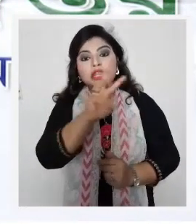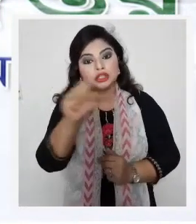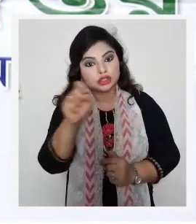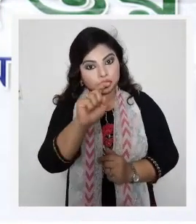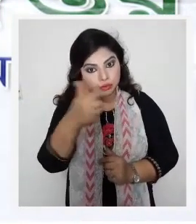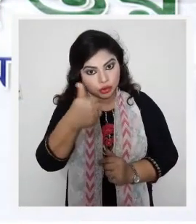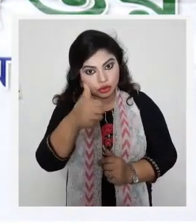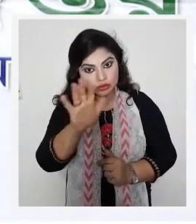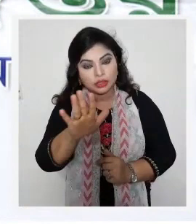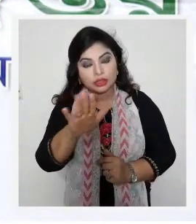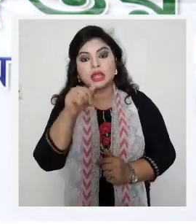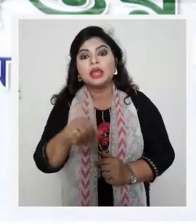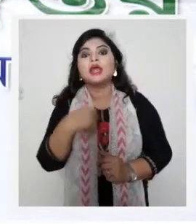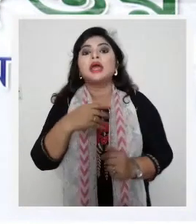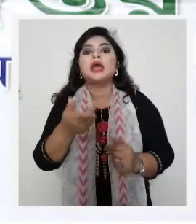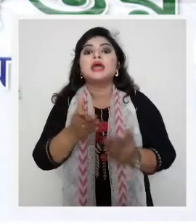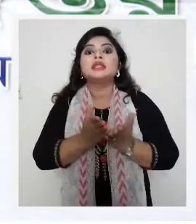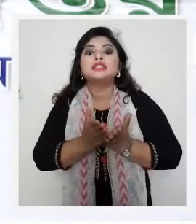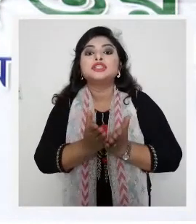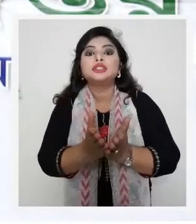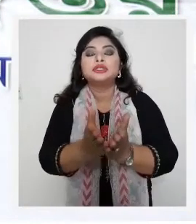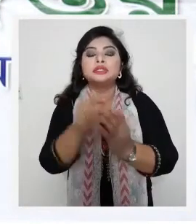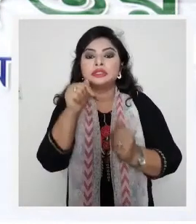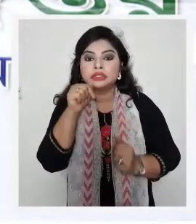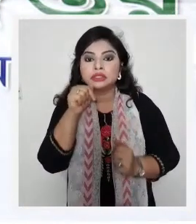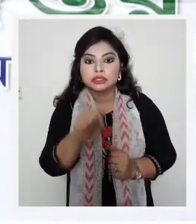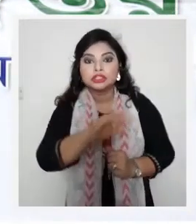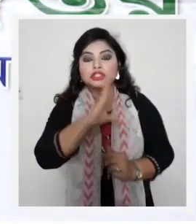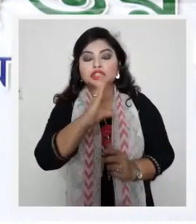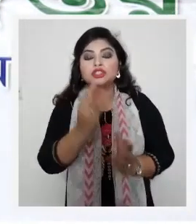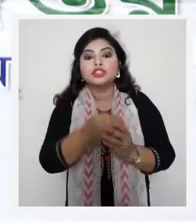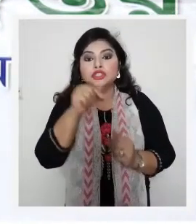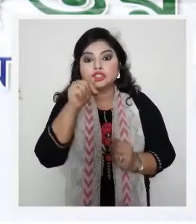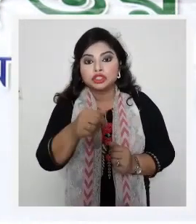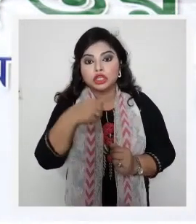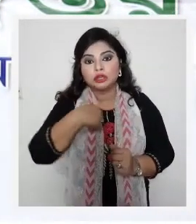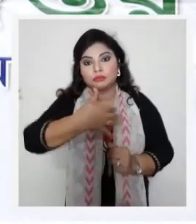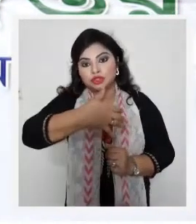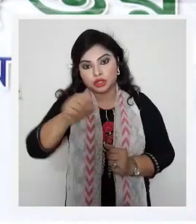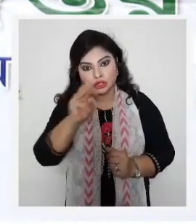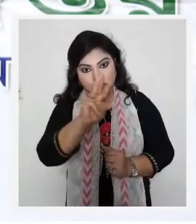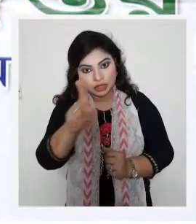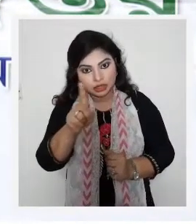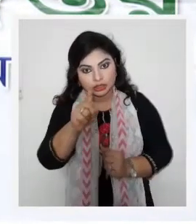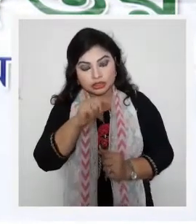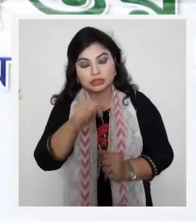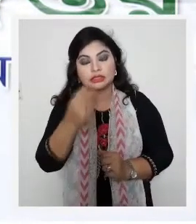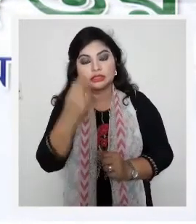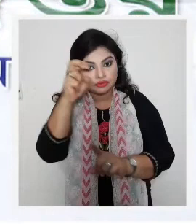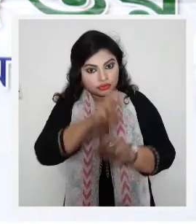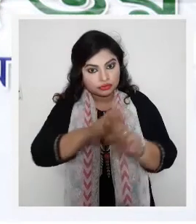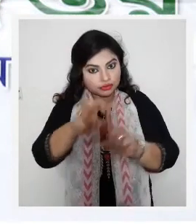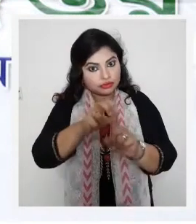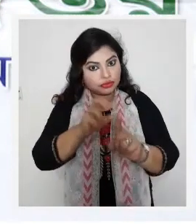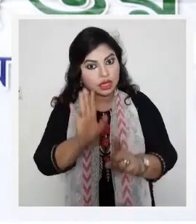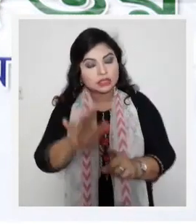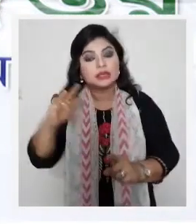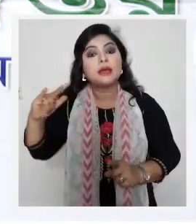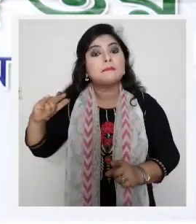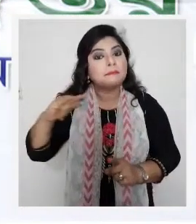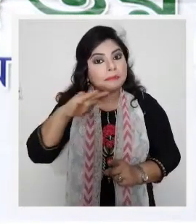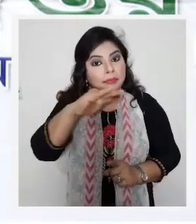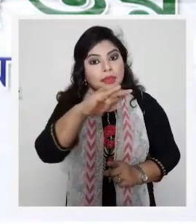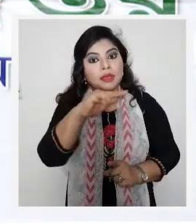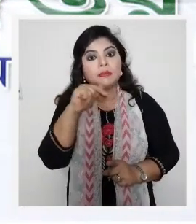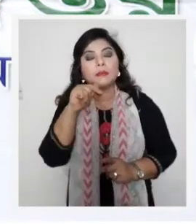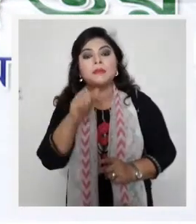24 ঘন্টায় বিমানবন্দরে স্ক্রিনিং হয়েছে 511 জন, স্থলবন্দরে 365 জন এবং সমুদ্রবন্দরে 151 জন, এবং